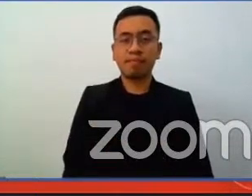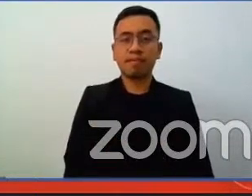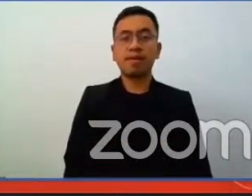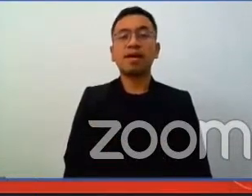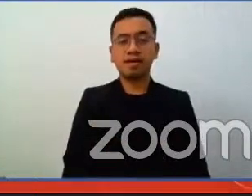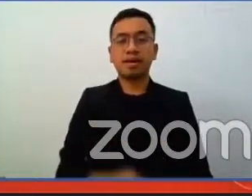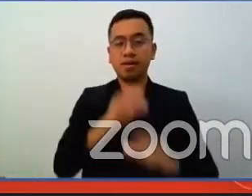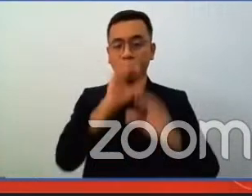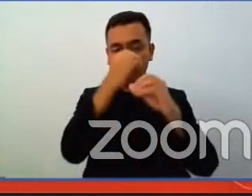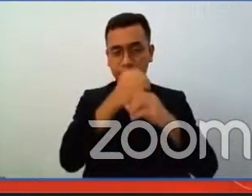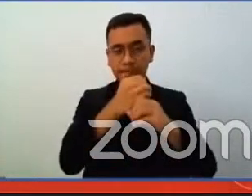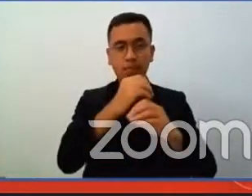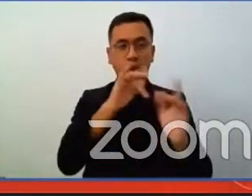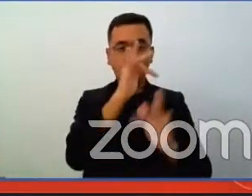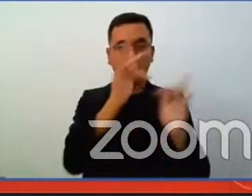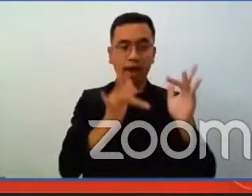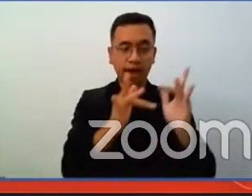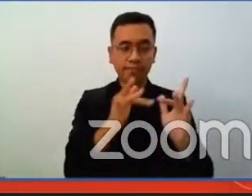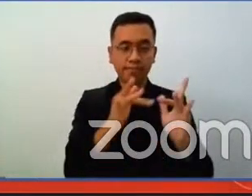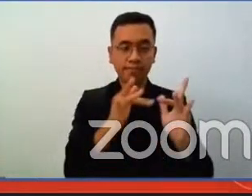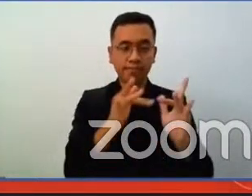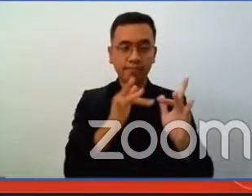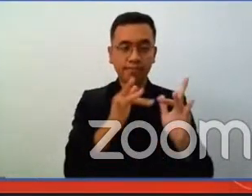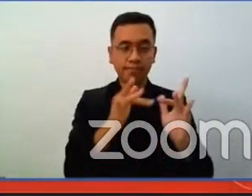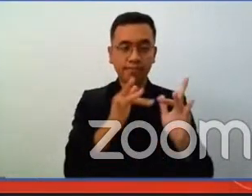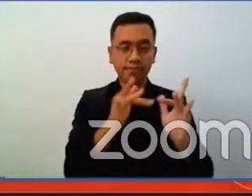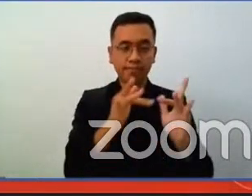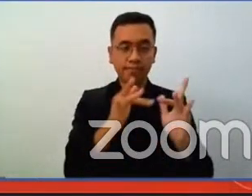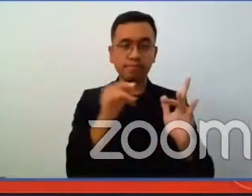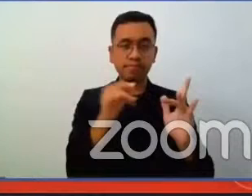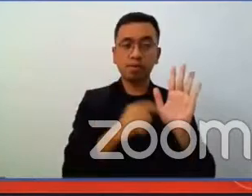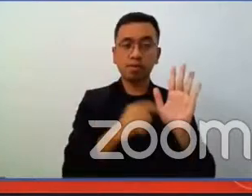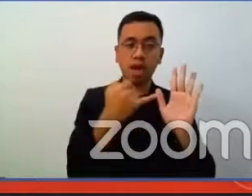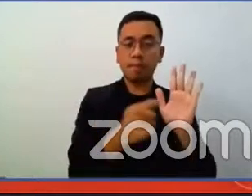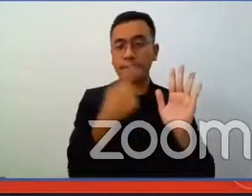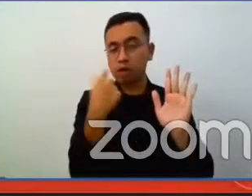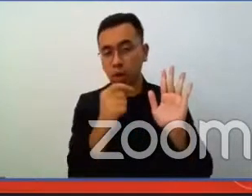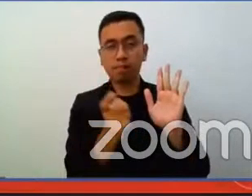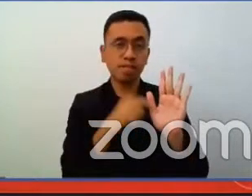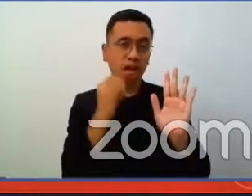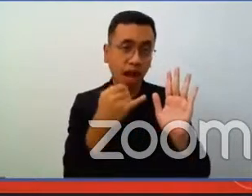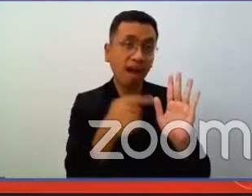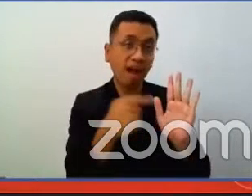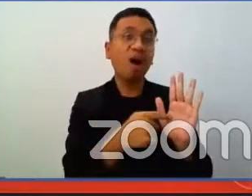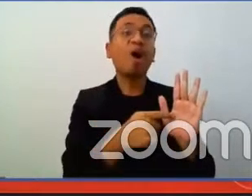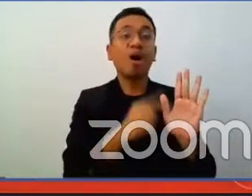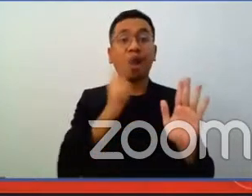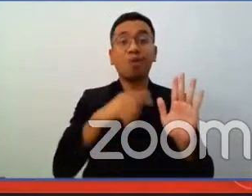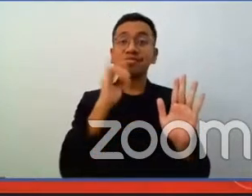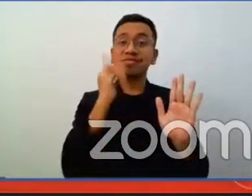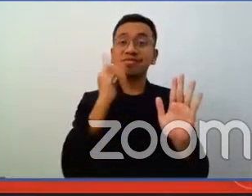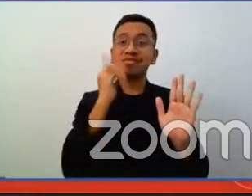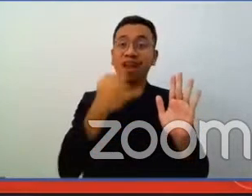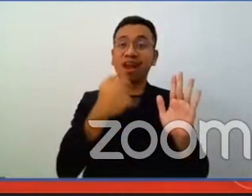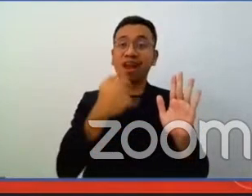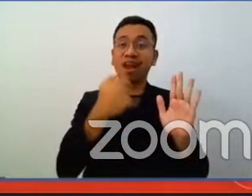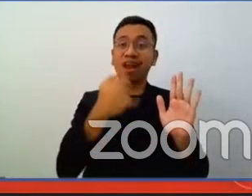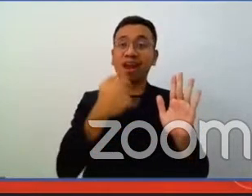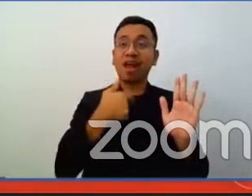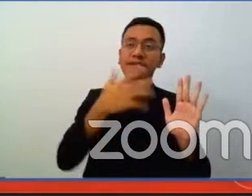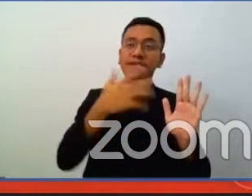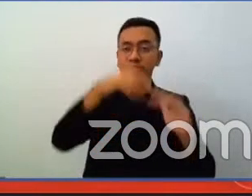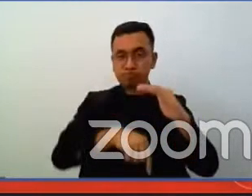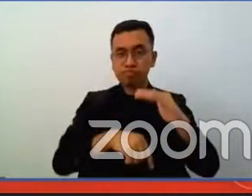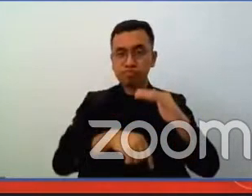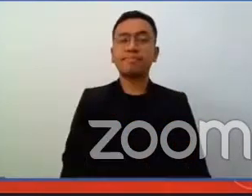salah untuk melihat sejauh mana anak-anak berpikir kritis. Yang ketiga, saya berharap adanya sebuah